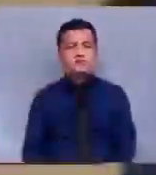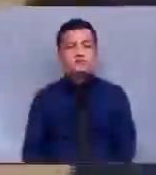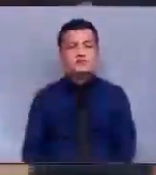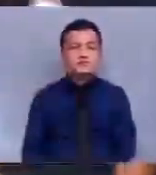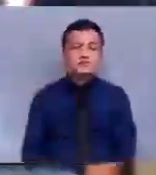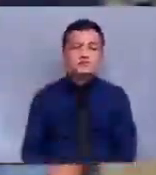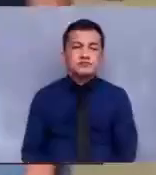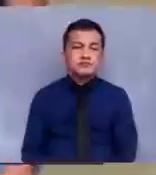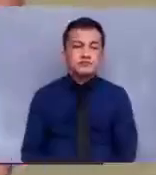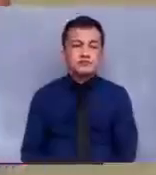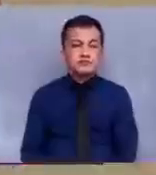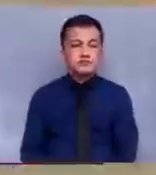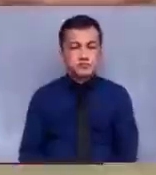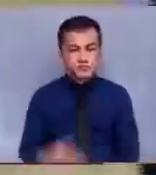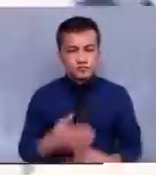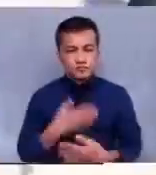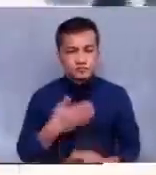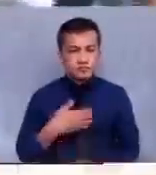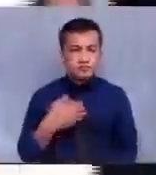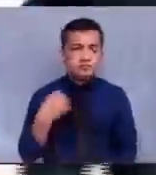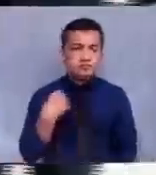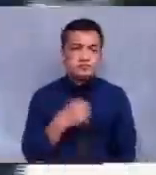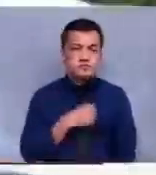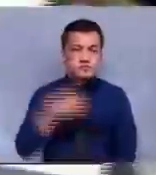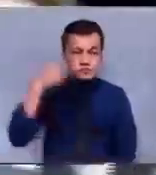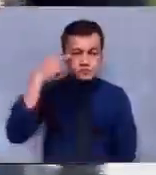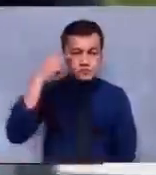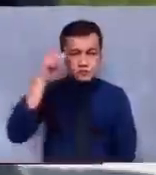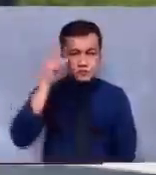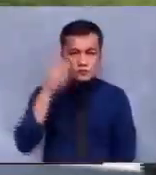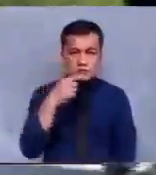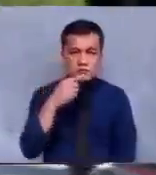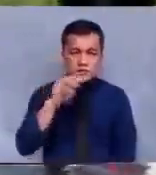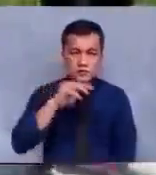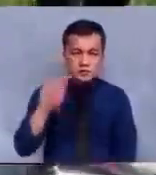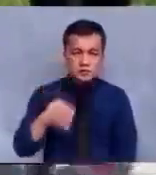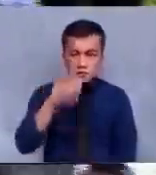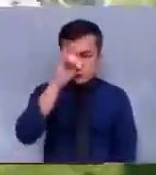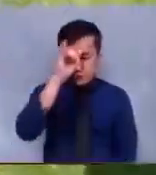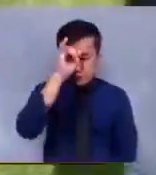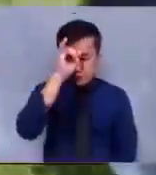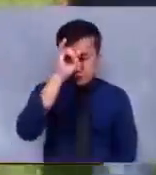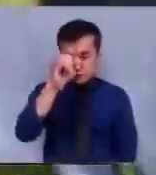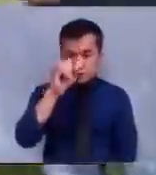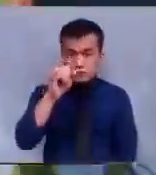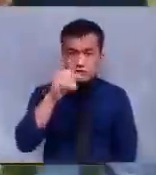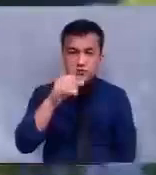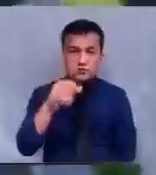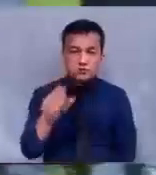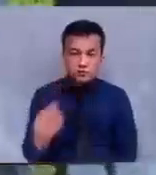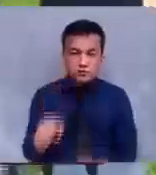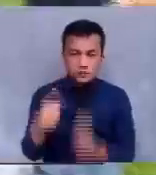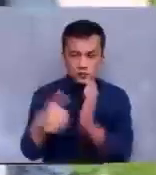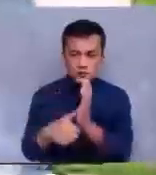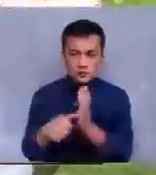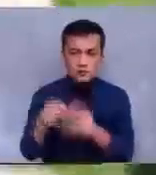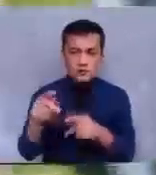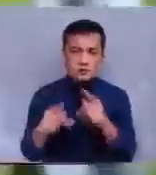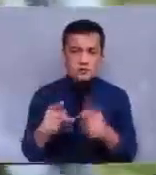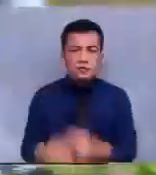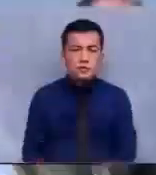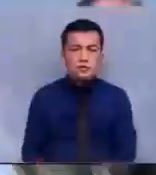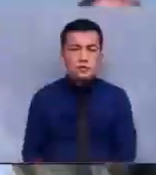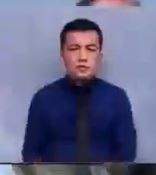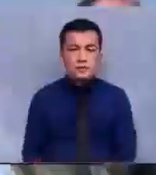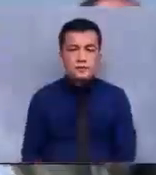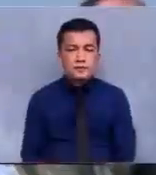Ikinatuwa naman ni Senator Ping Lacson ang pahayag ni Manila Mayor Isko Moreno na pwede naman daw siyang iboto ng taong bayan.